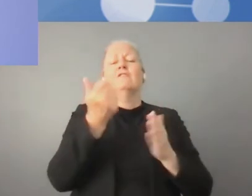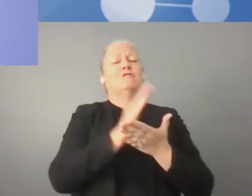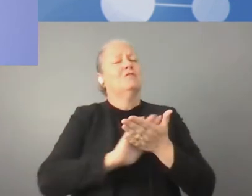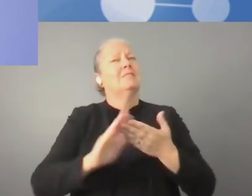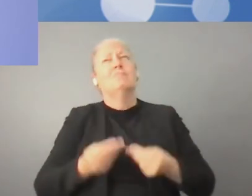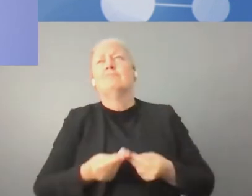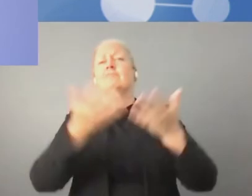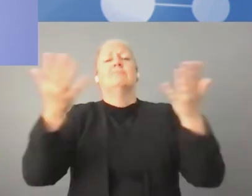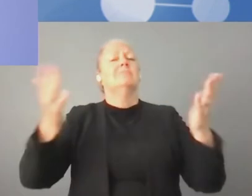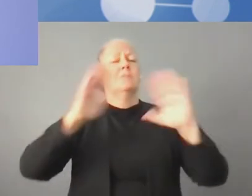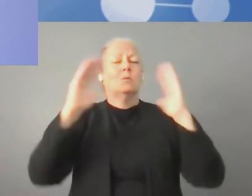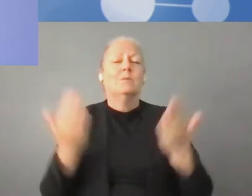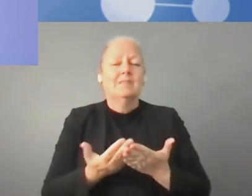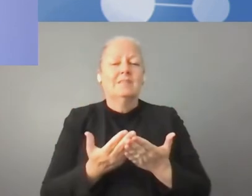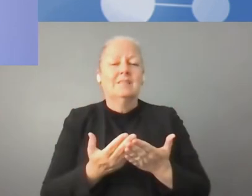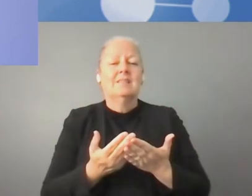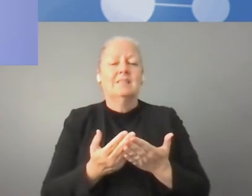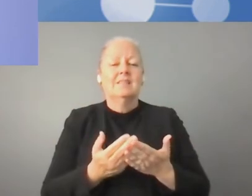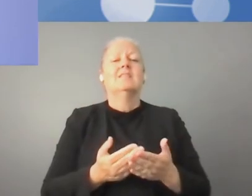方面已经确认到